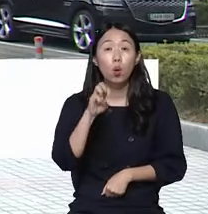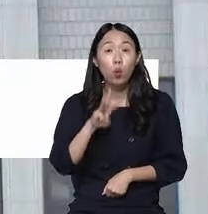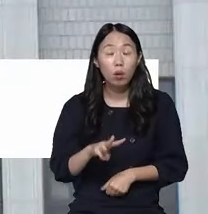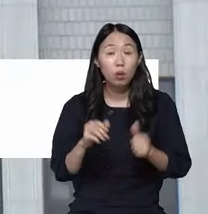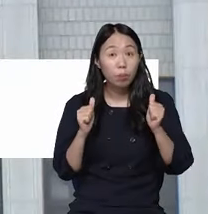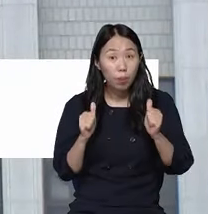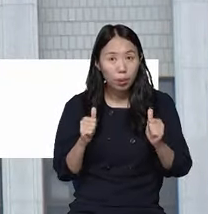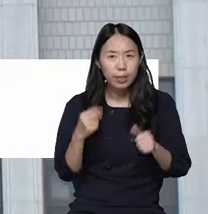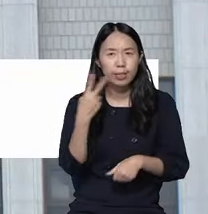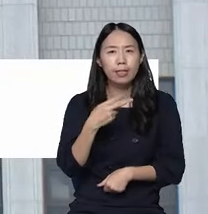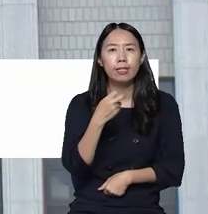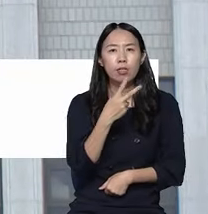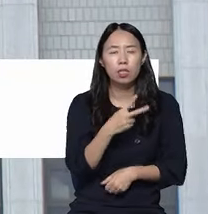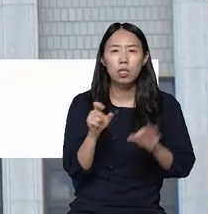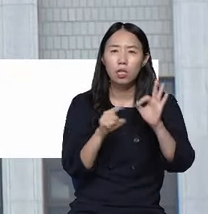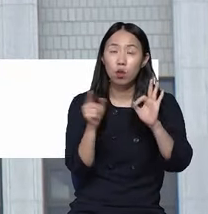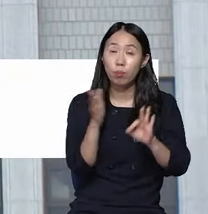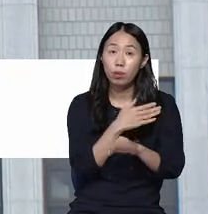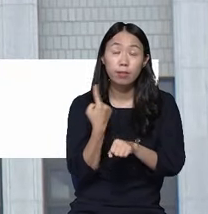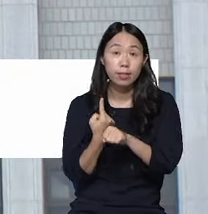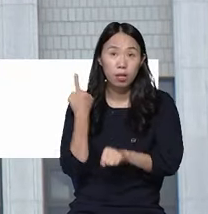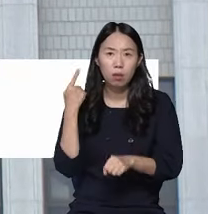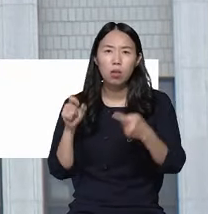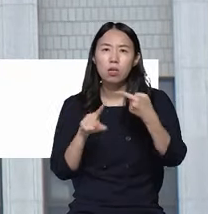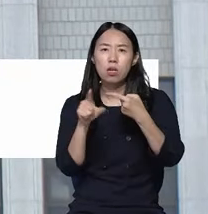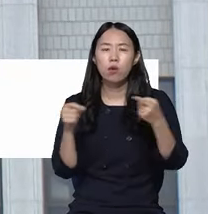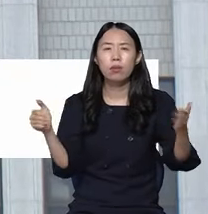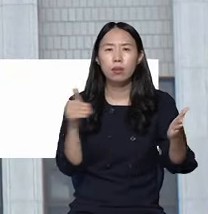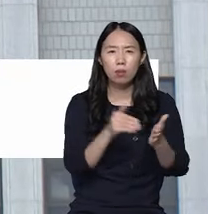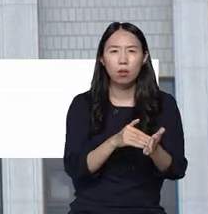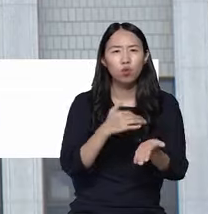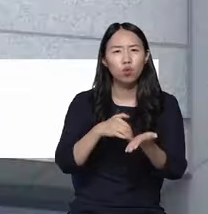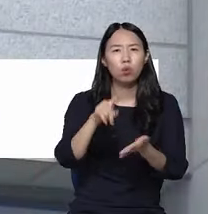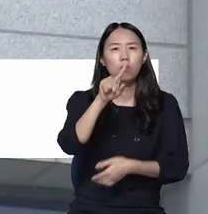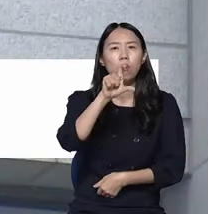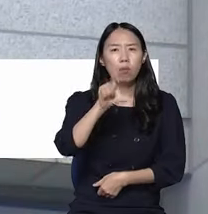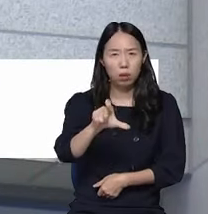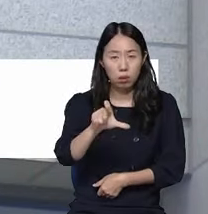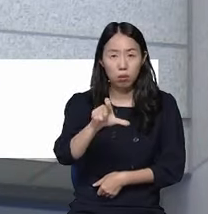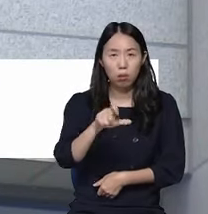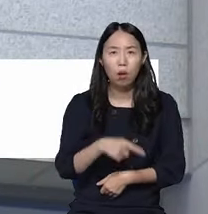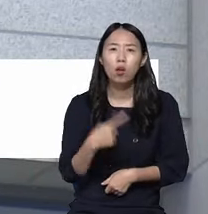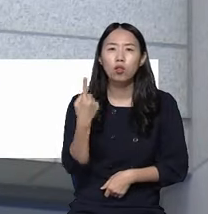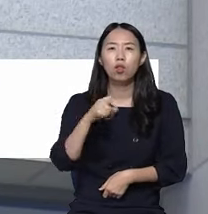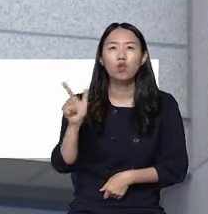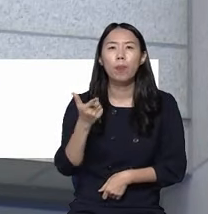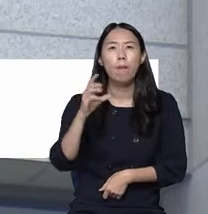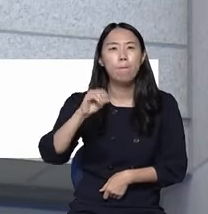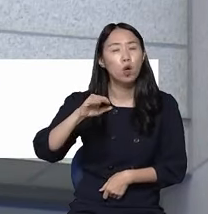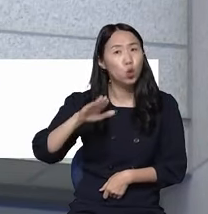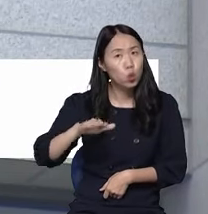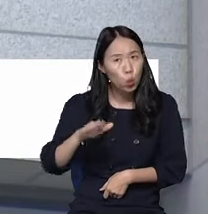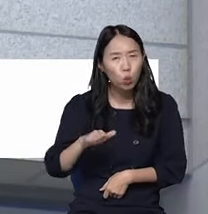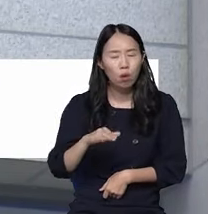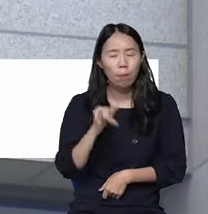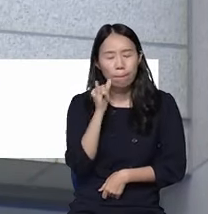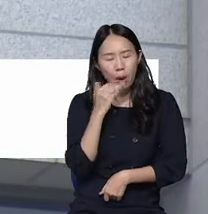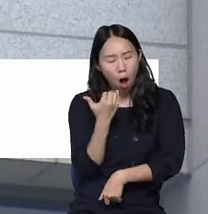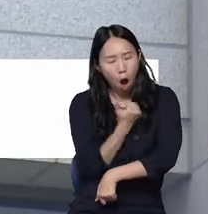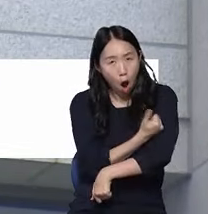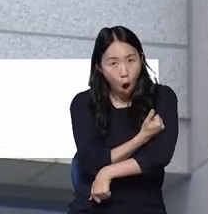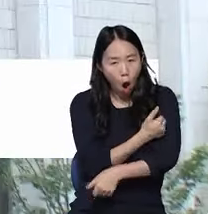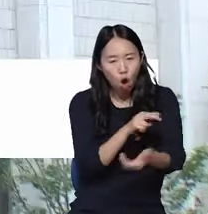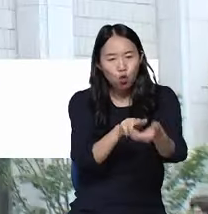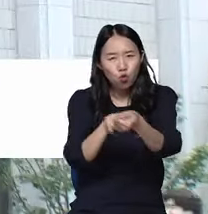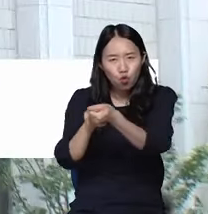제12형사부는 2022년 10월부터 지난해 1월 사이 15차례에 걸쳐 1,600여만 원 상당의 합성 마약류를